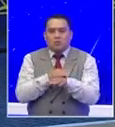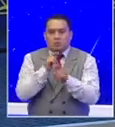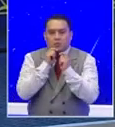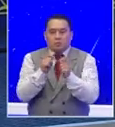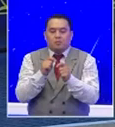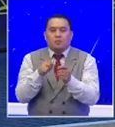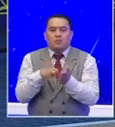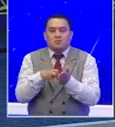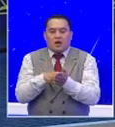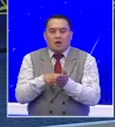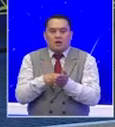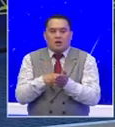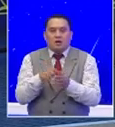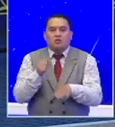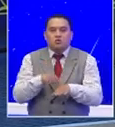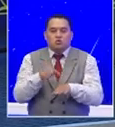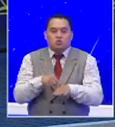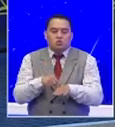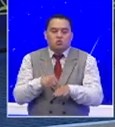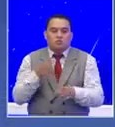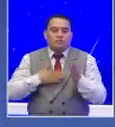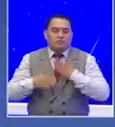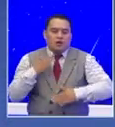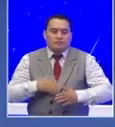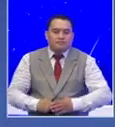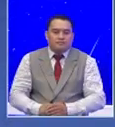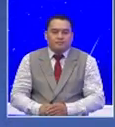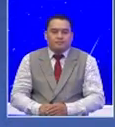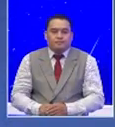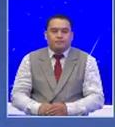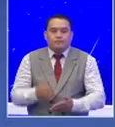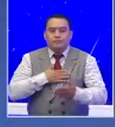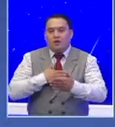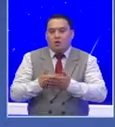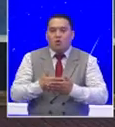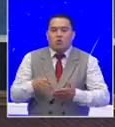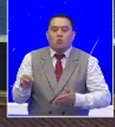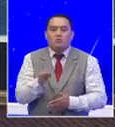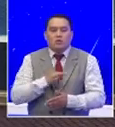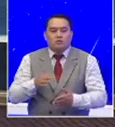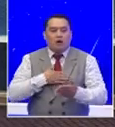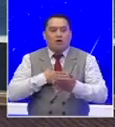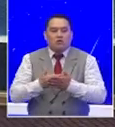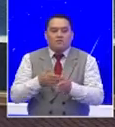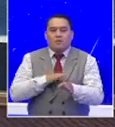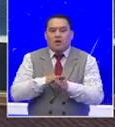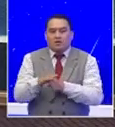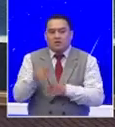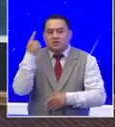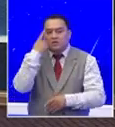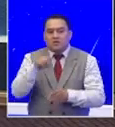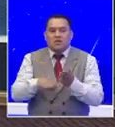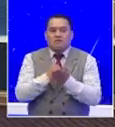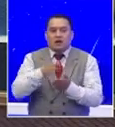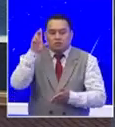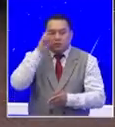письмами. Эти чувства не передать словами. Также благодаря волонтерам в Алматинской области активно реализуется инициатива